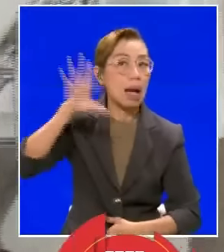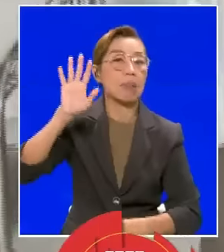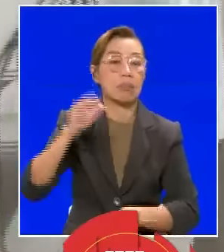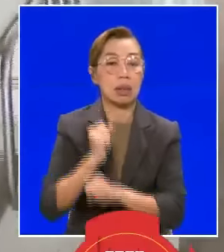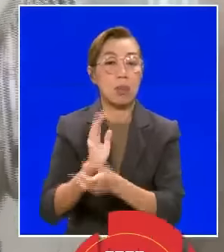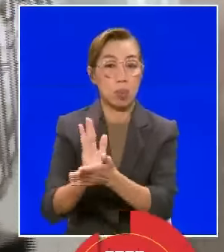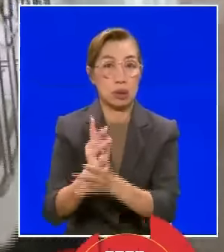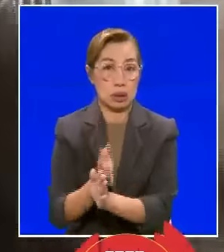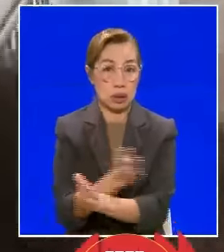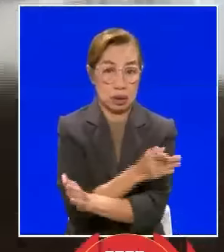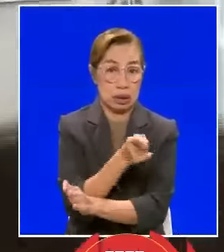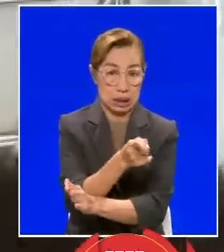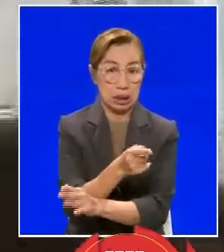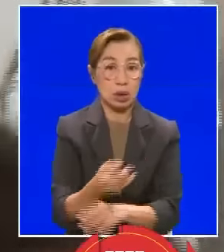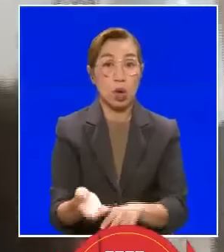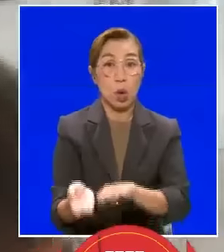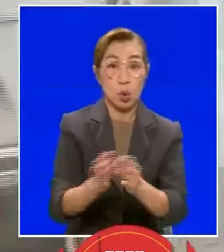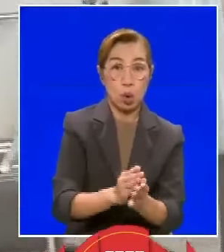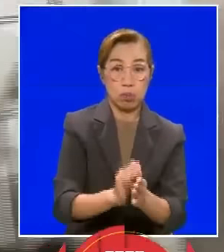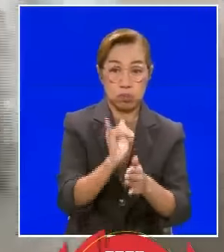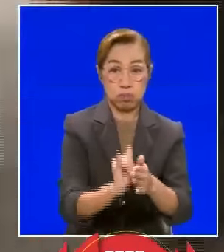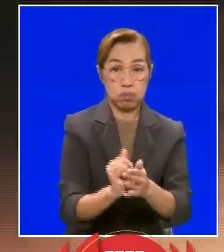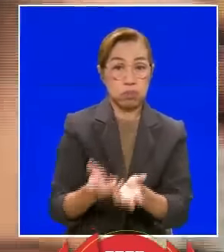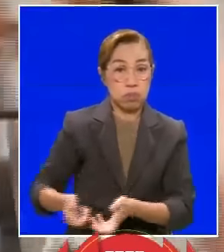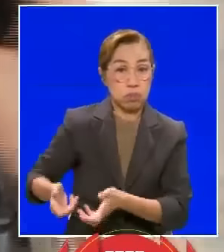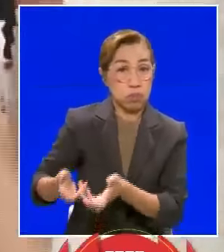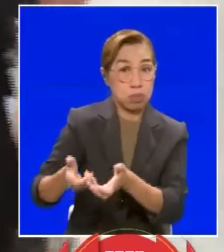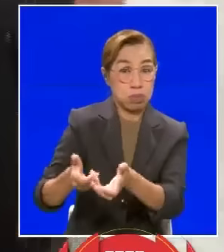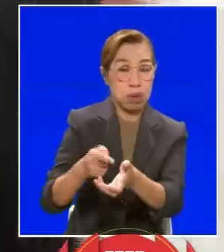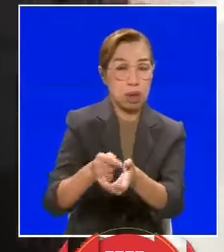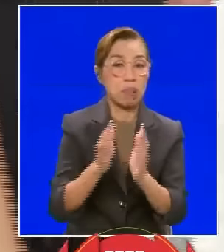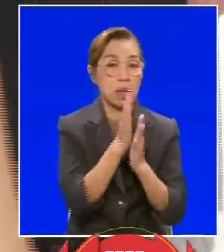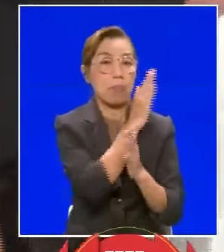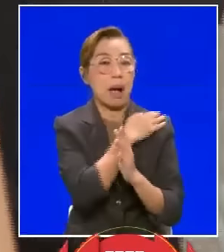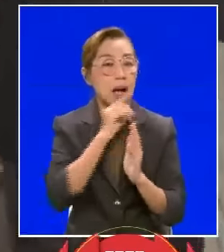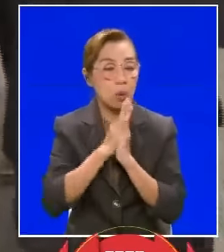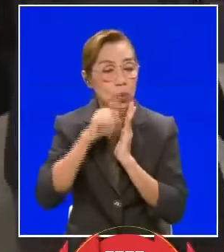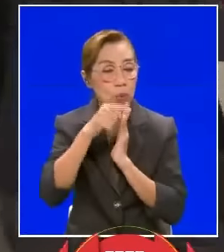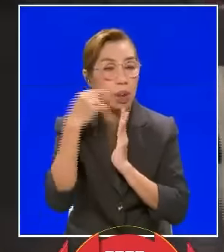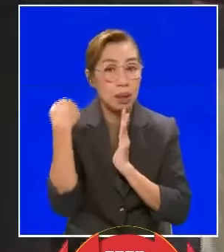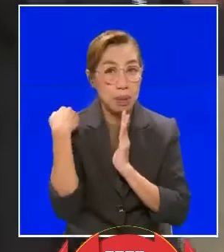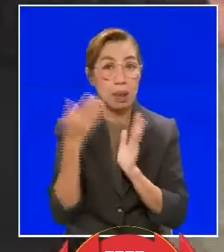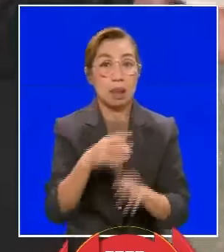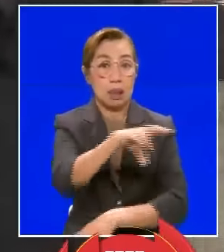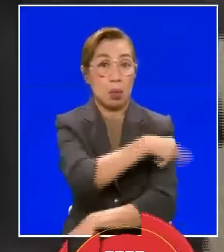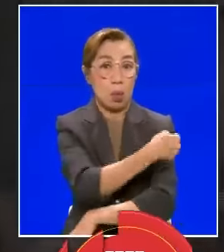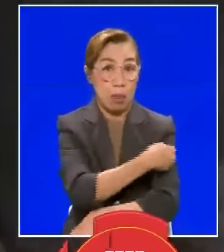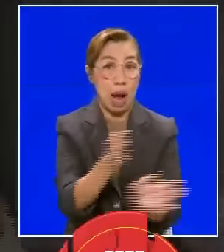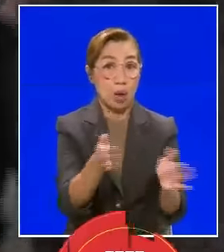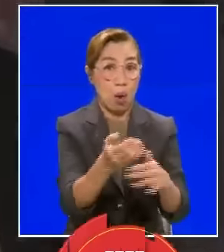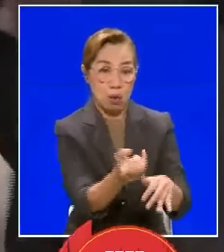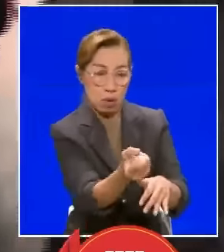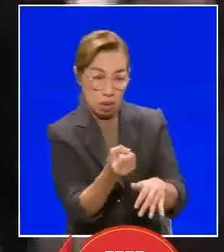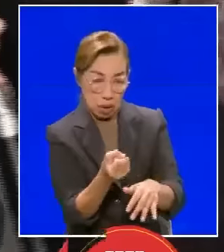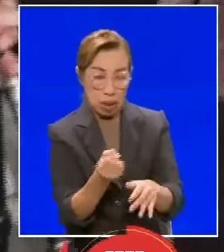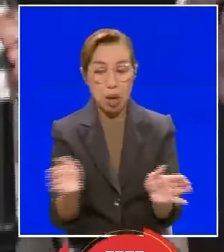สงฆ์มาทำพิธีขณะเคลื่อนร่างด้วยและหลังจากนั้นเจ้าหน้าที่ก็เคลื่อนร่างของน้องจากห้องเก็บศพมาบรรจุไว้ในลง